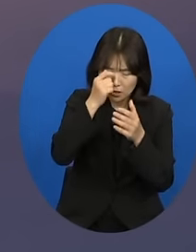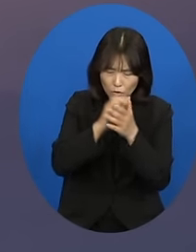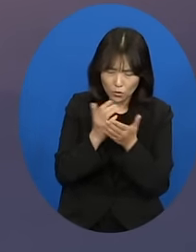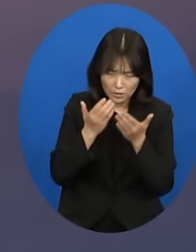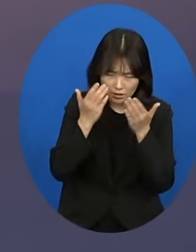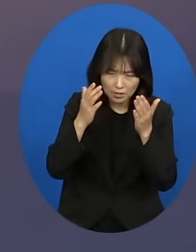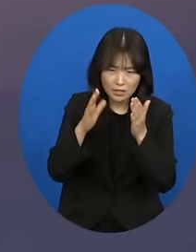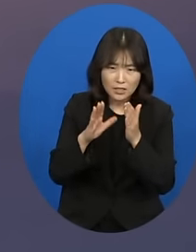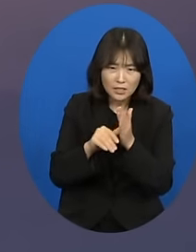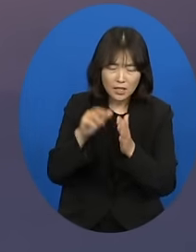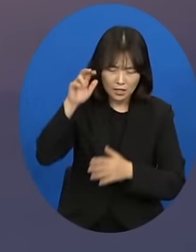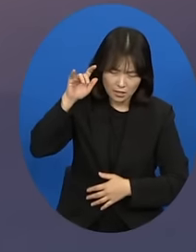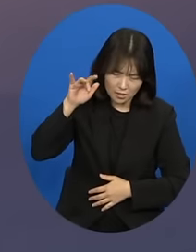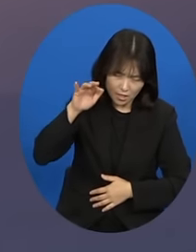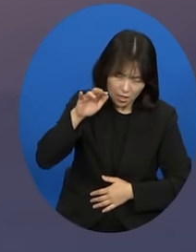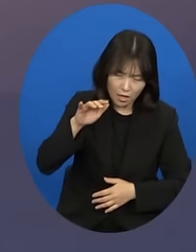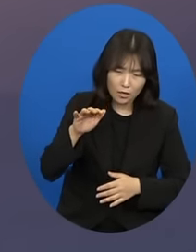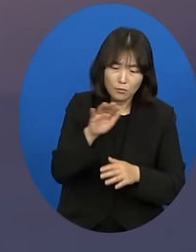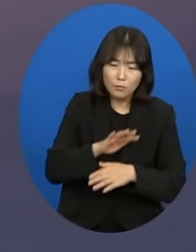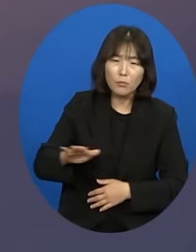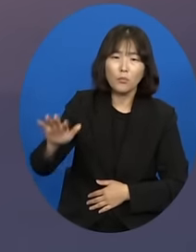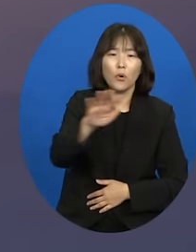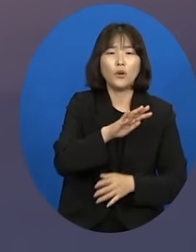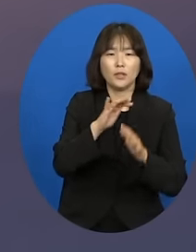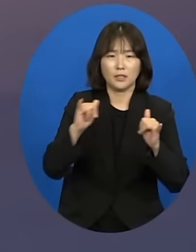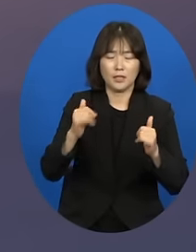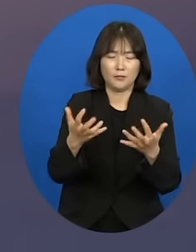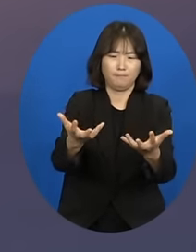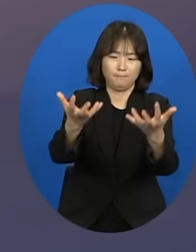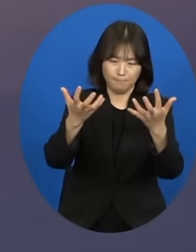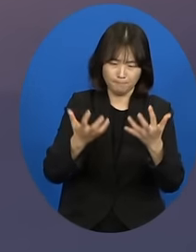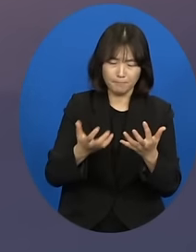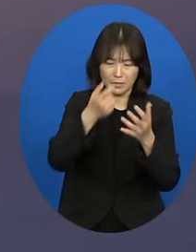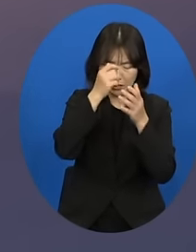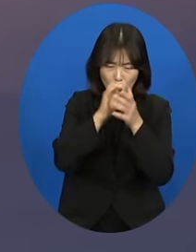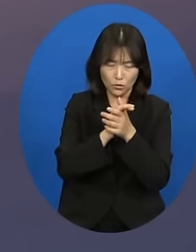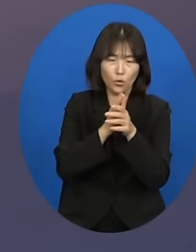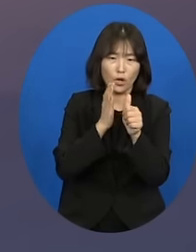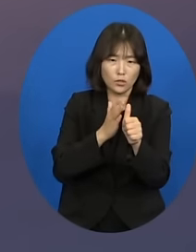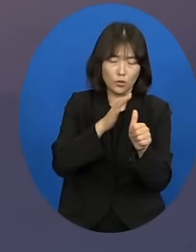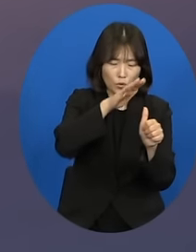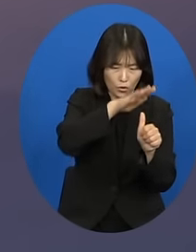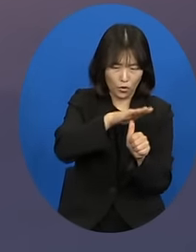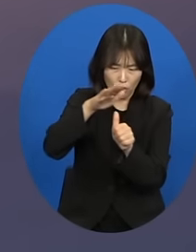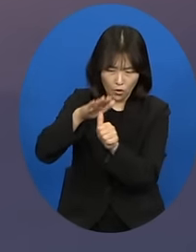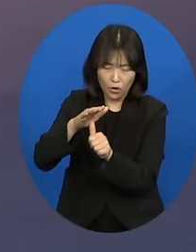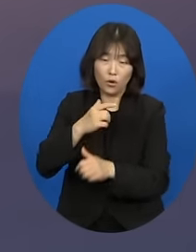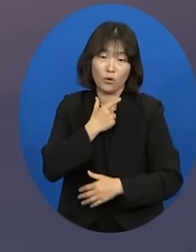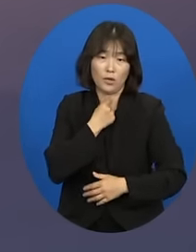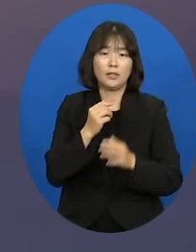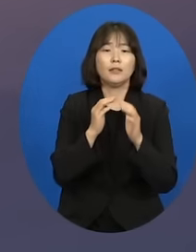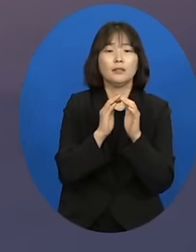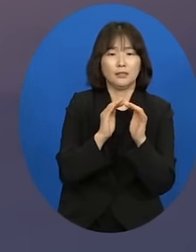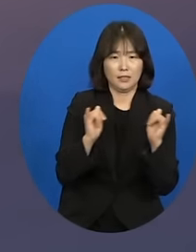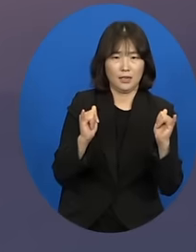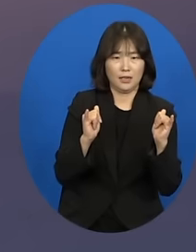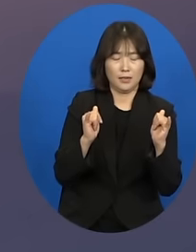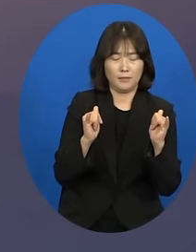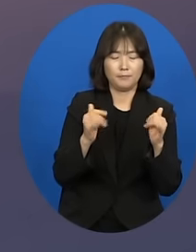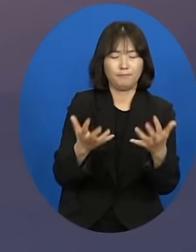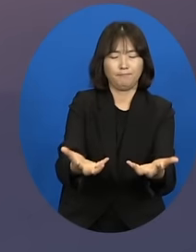사모하는 모든 분들은 앞에 나오셔서 함께 기도하시고, 또 안수기도 받기 원하시는 분들은 앞에